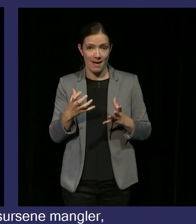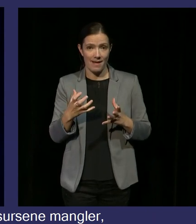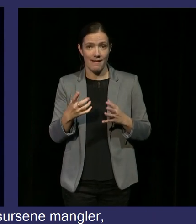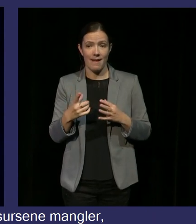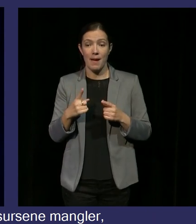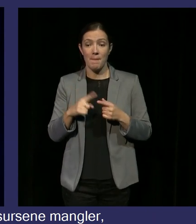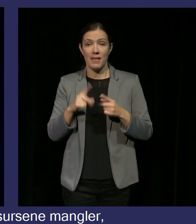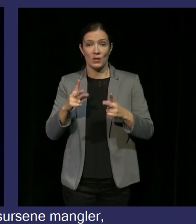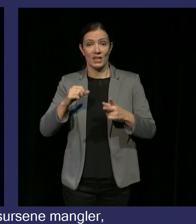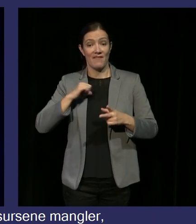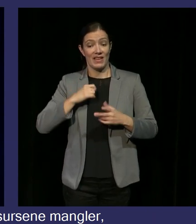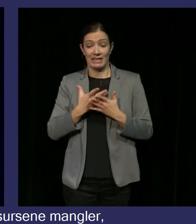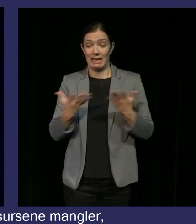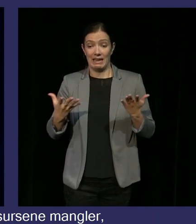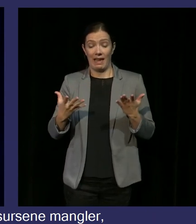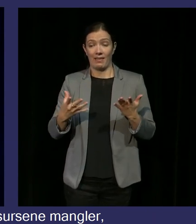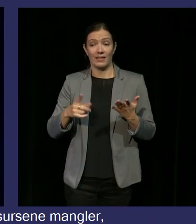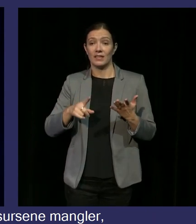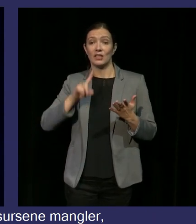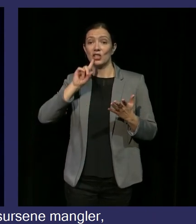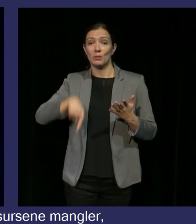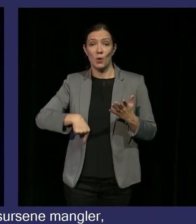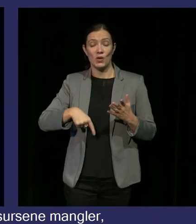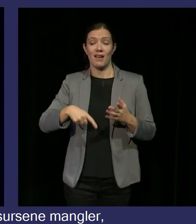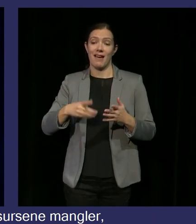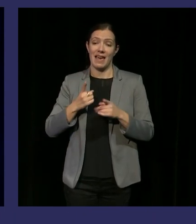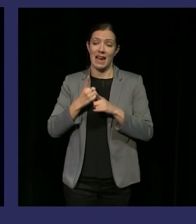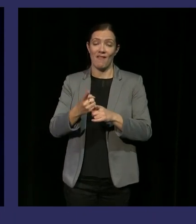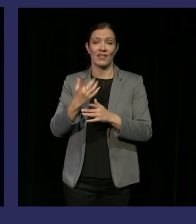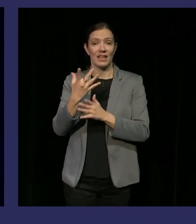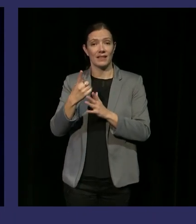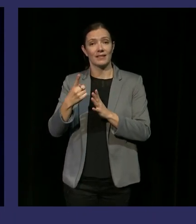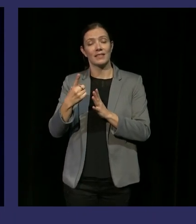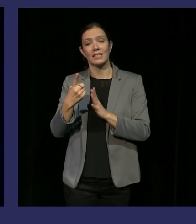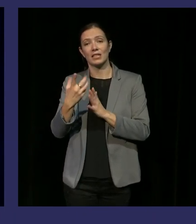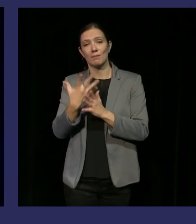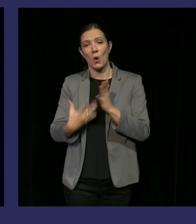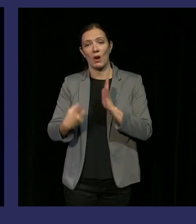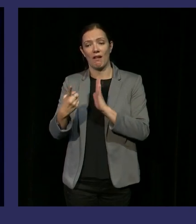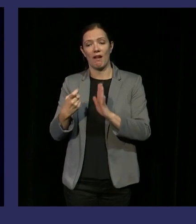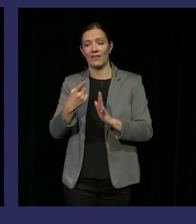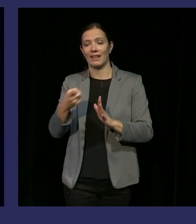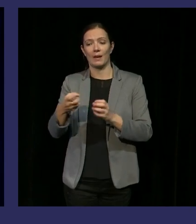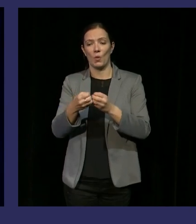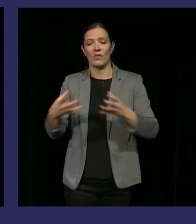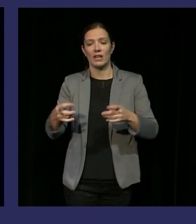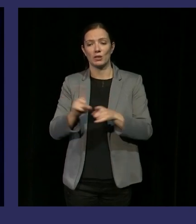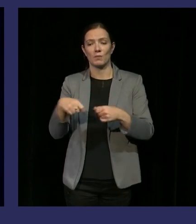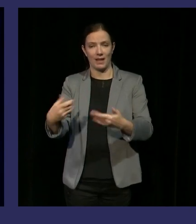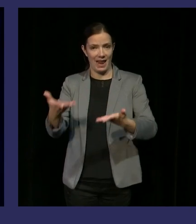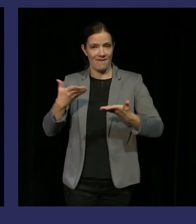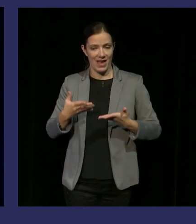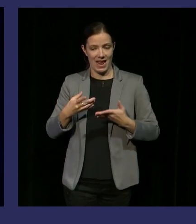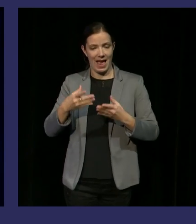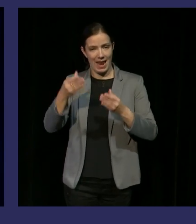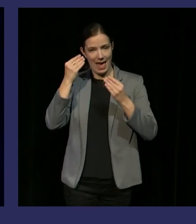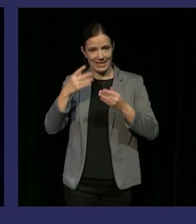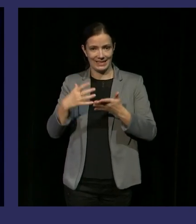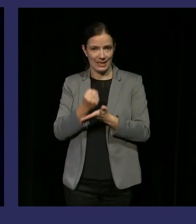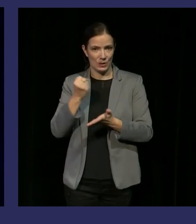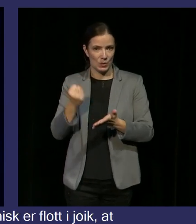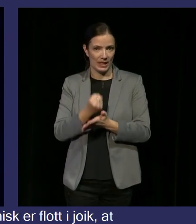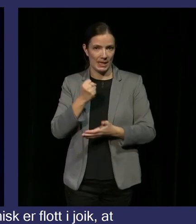hvis ingen har stilt relevante språklige krav til utviklerne som skal levere disse